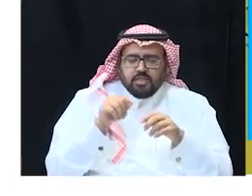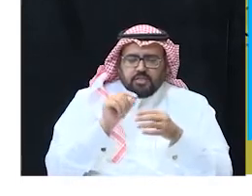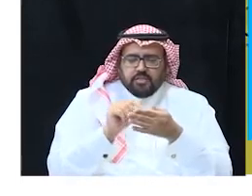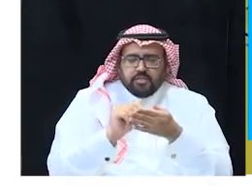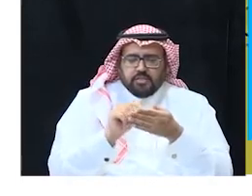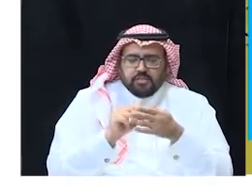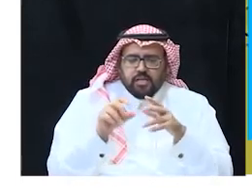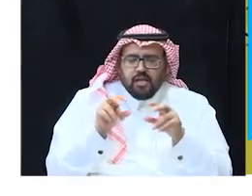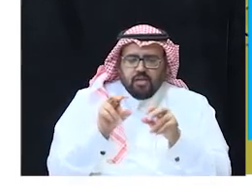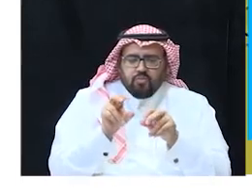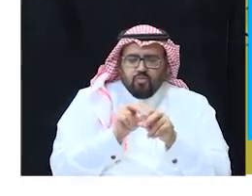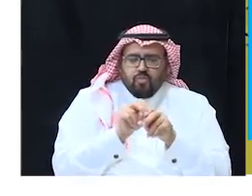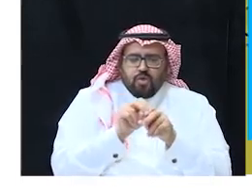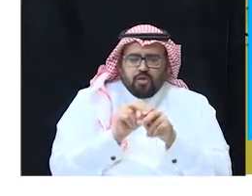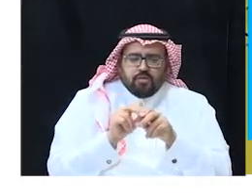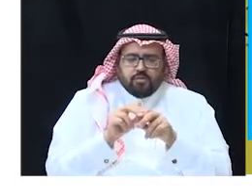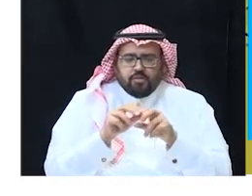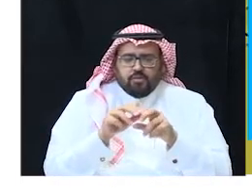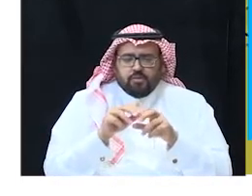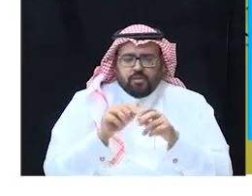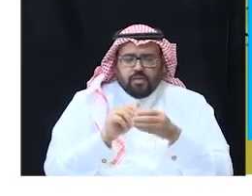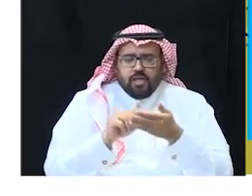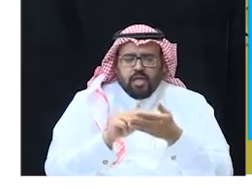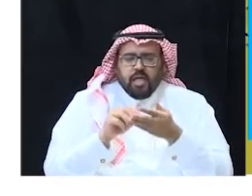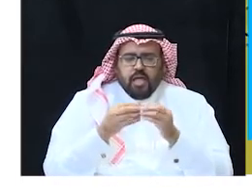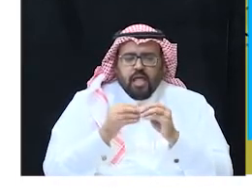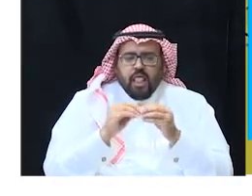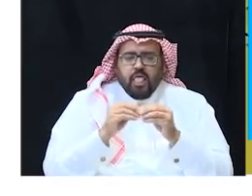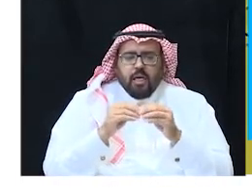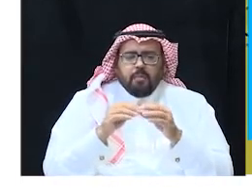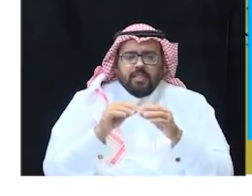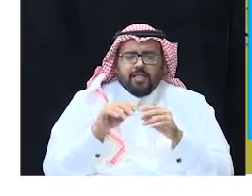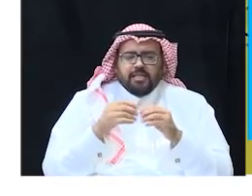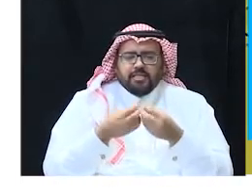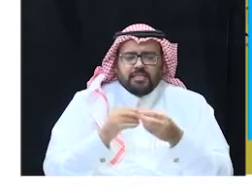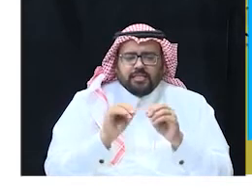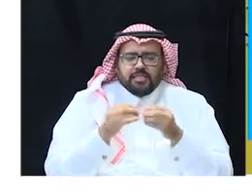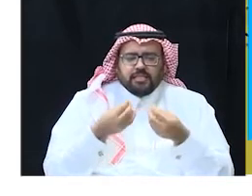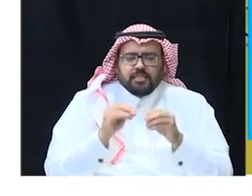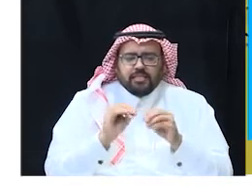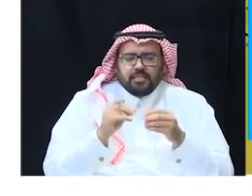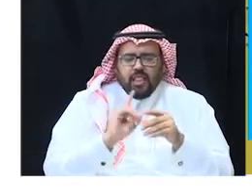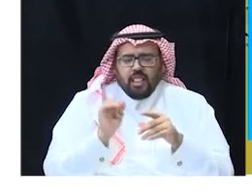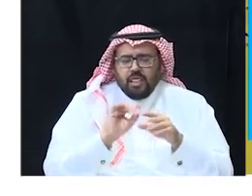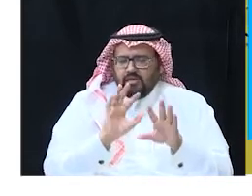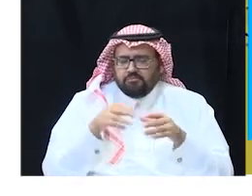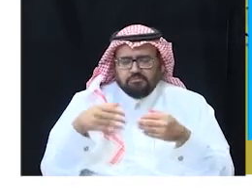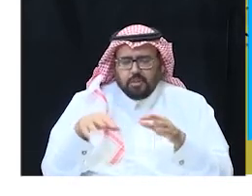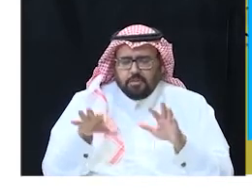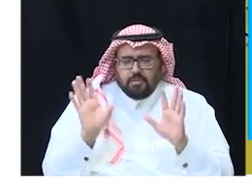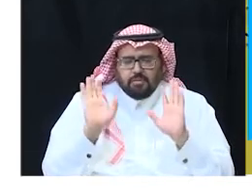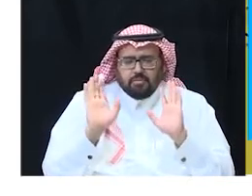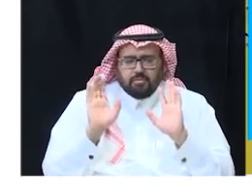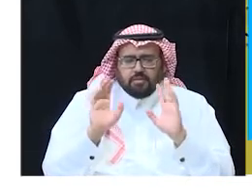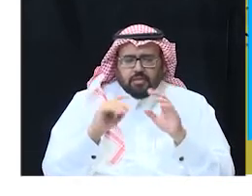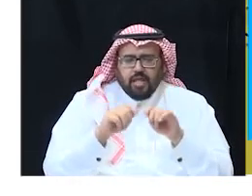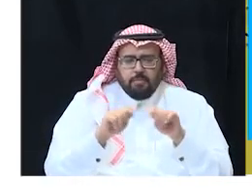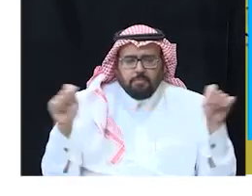مثل مشابك الورق، أما الأجسام الأخرى فهي مصنوعة من البلاستيك مثل أغطية